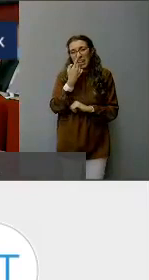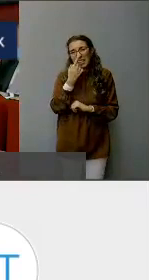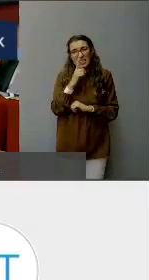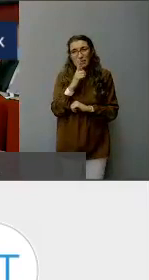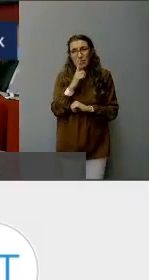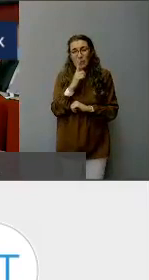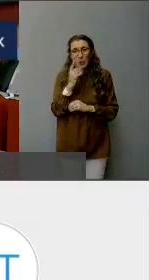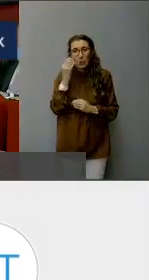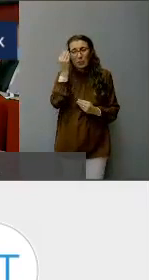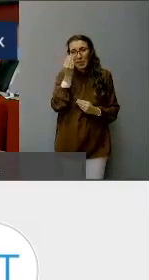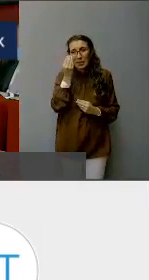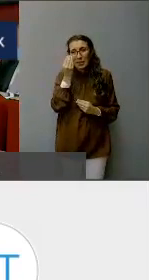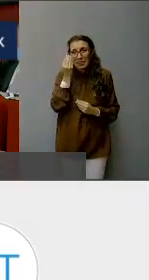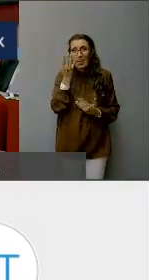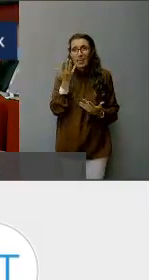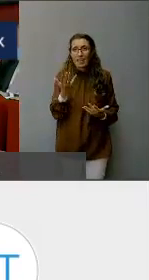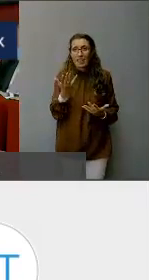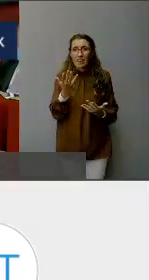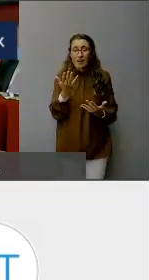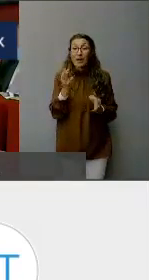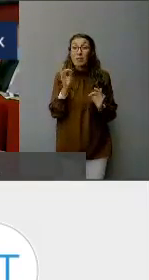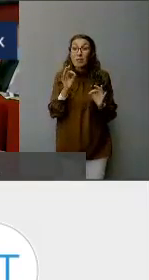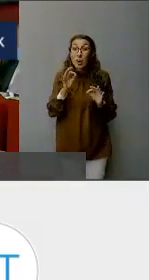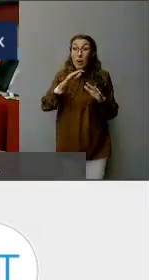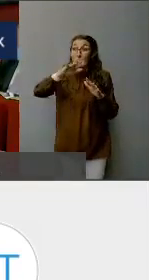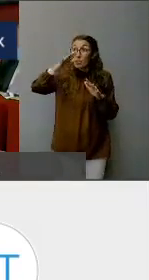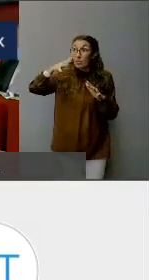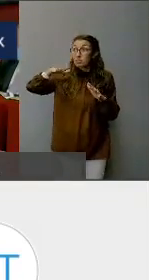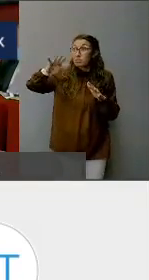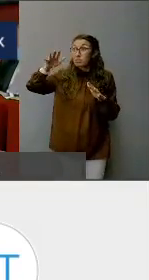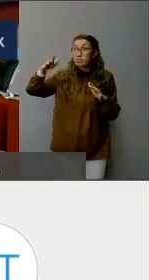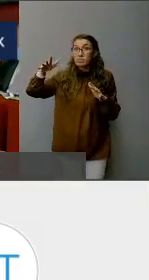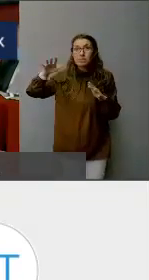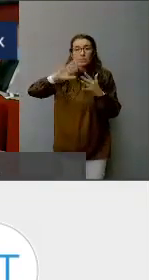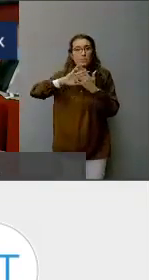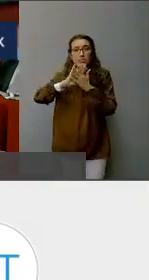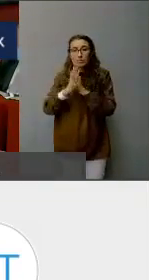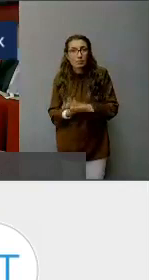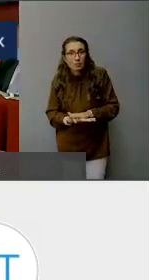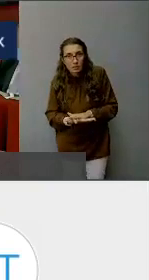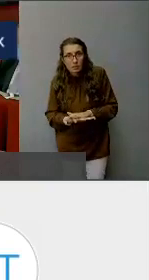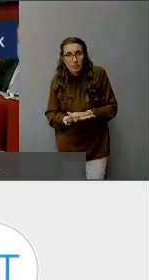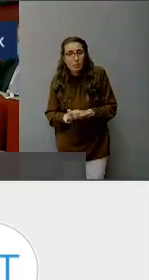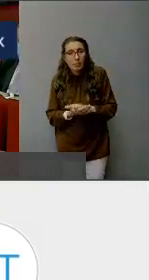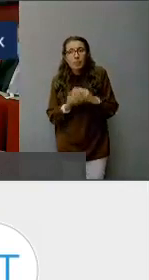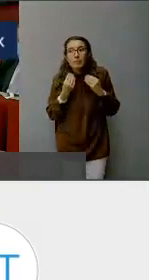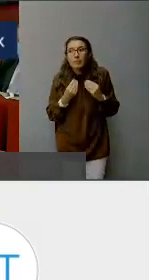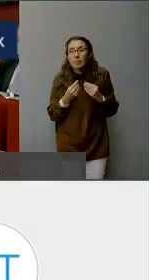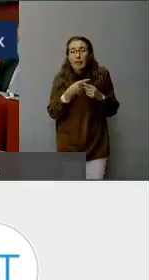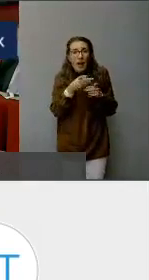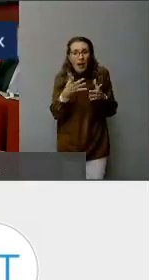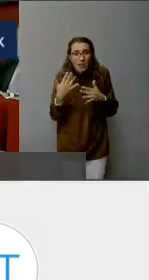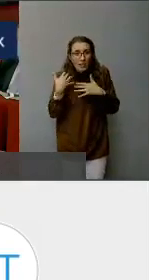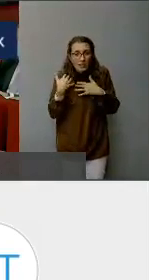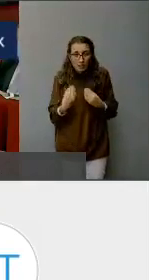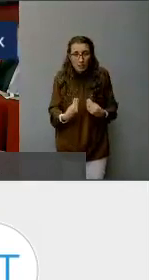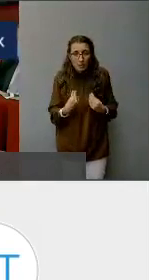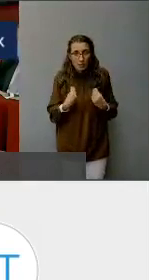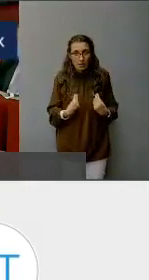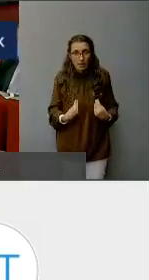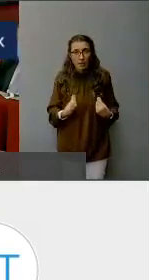di pensare che quella roba lì non ci sarà più ma come potete assumervi la responsabilità